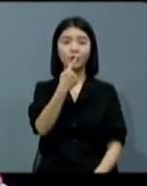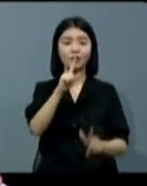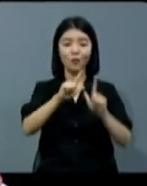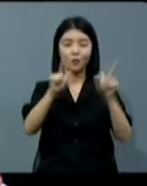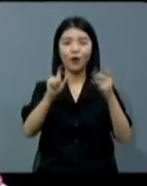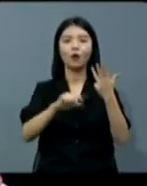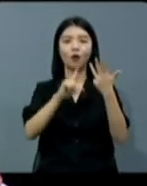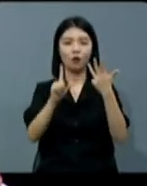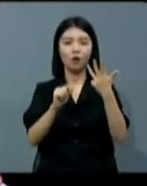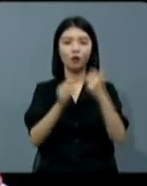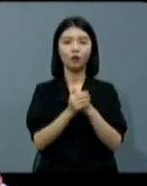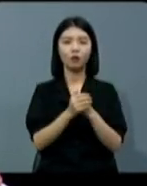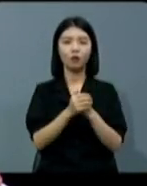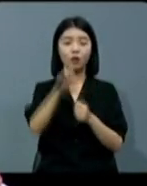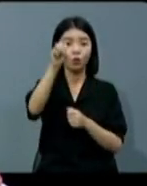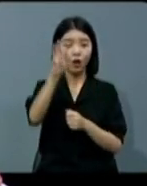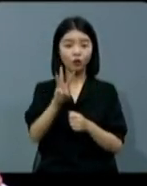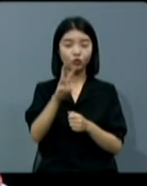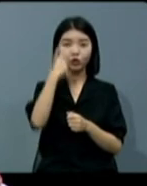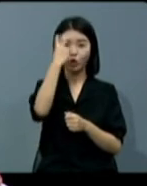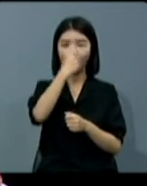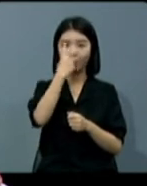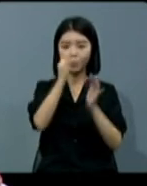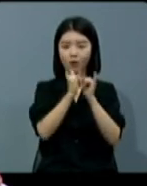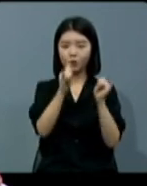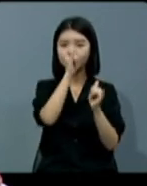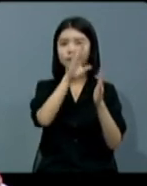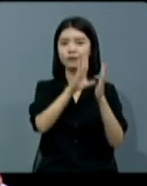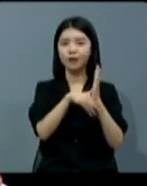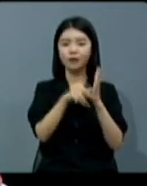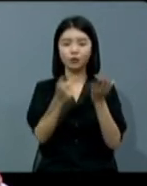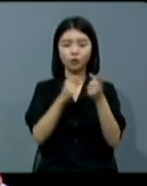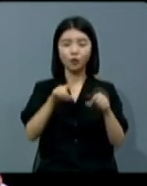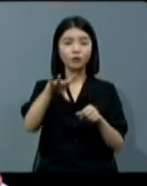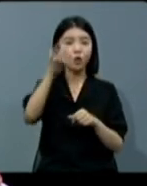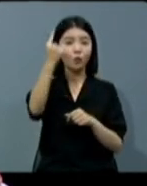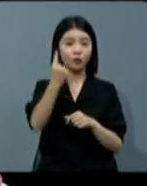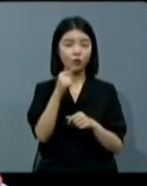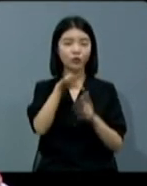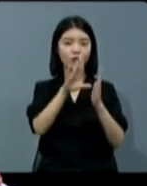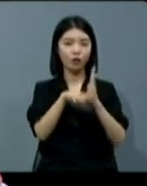8월입니다. 광주지검 검사로 있을 때 제주도에 처음 와서 그때